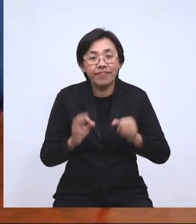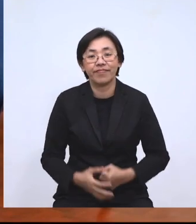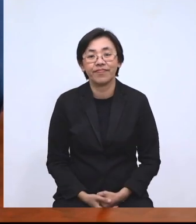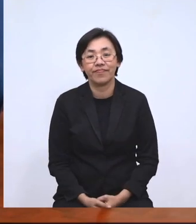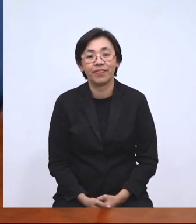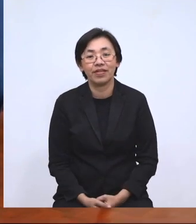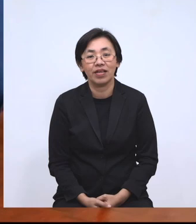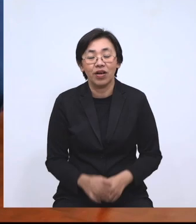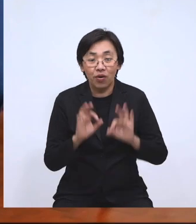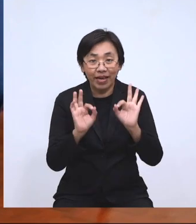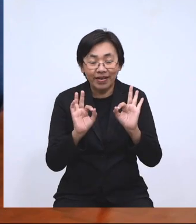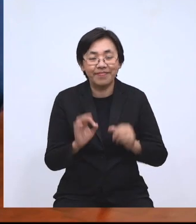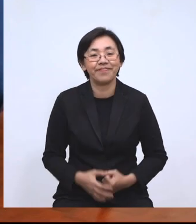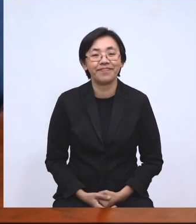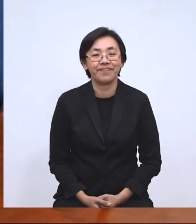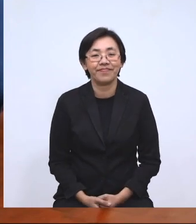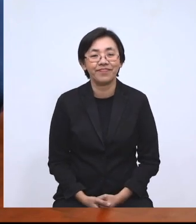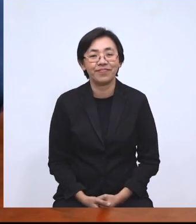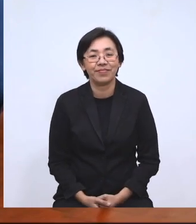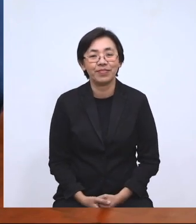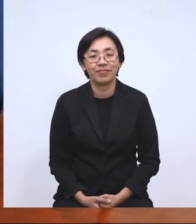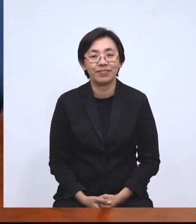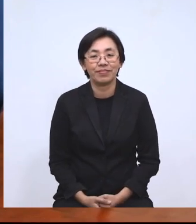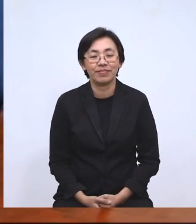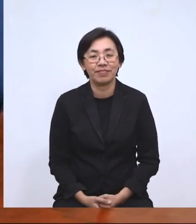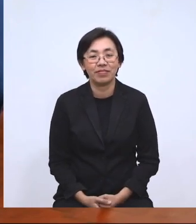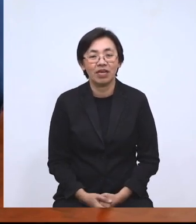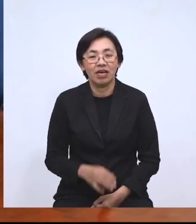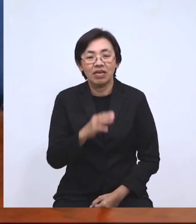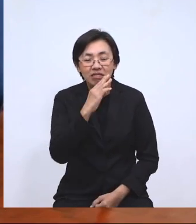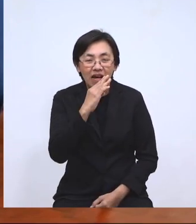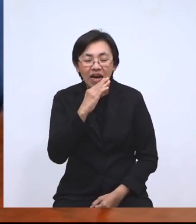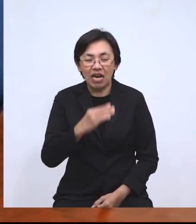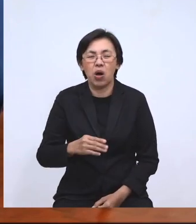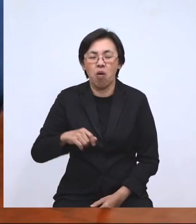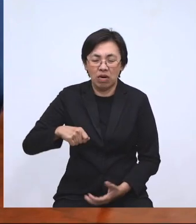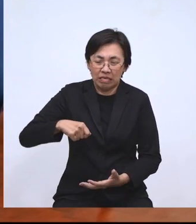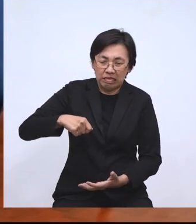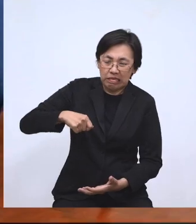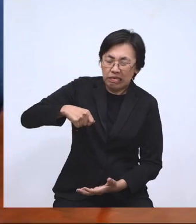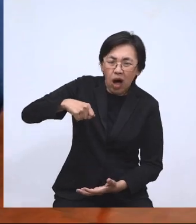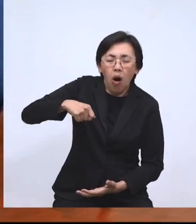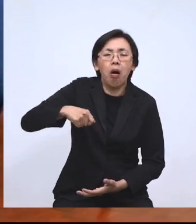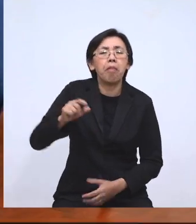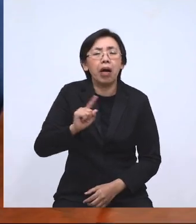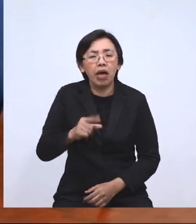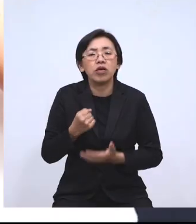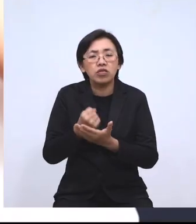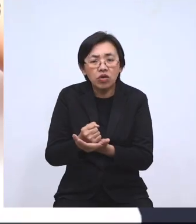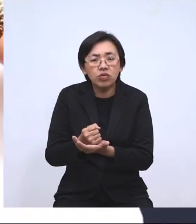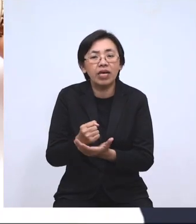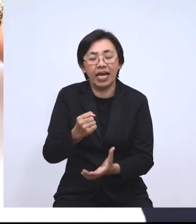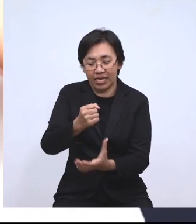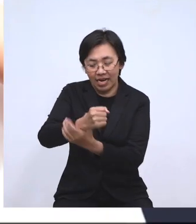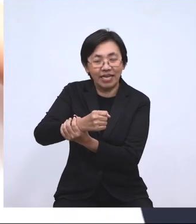ไหมครับโอเคนะครับ อย่างน้องที่เกรงมากๆอะค่ะเราช่วงฝึกใหม่ๆเราก็ต้องช่ว